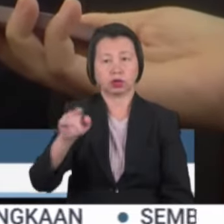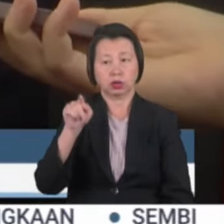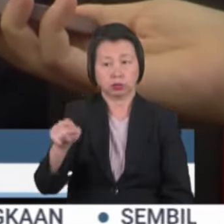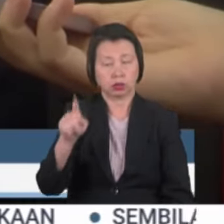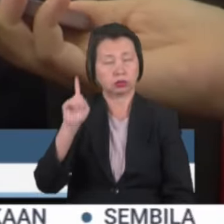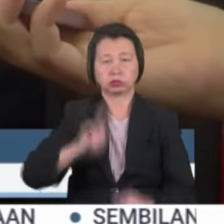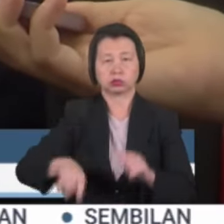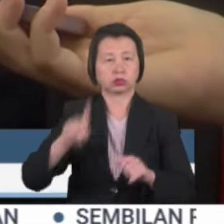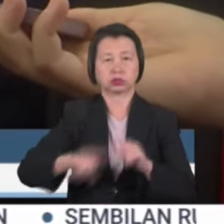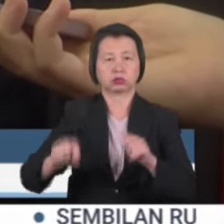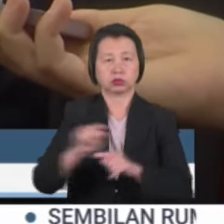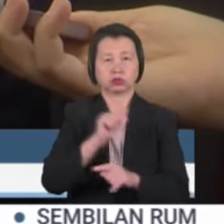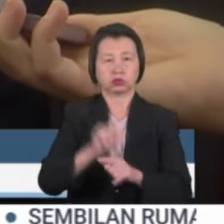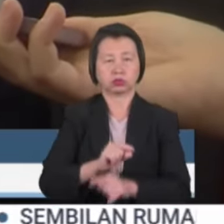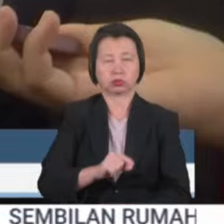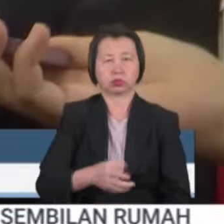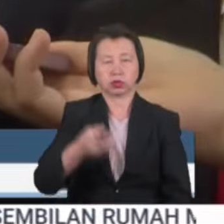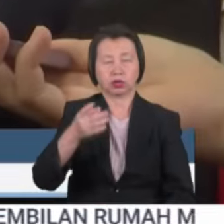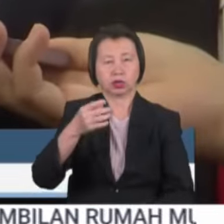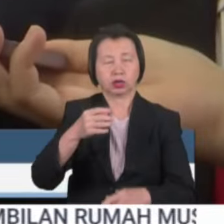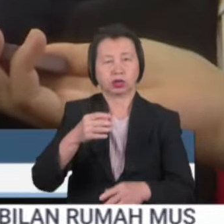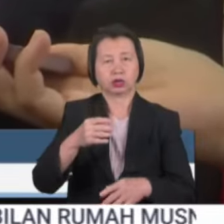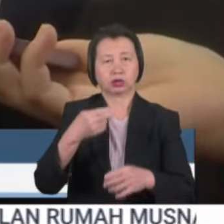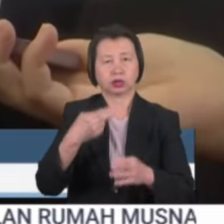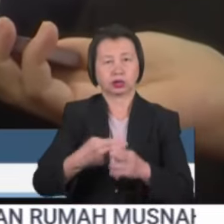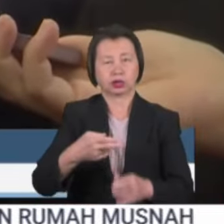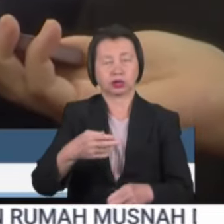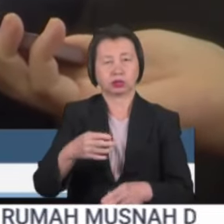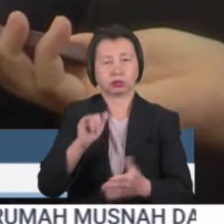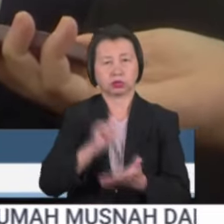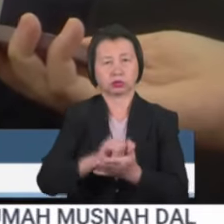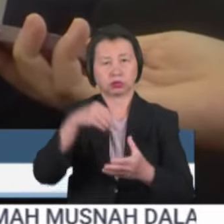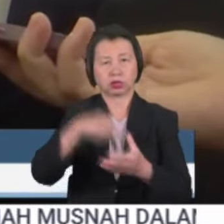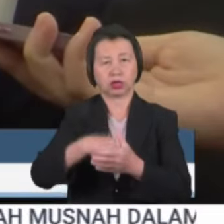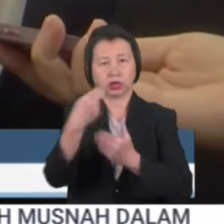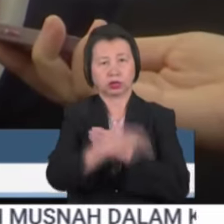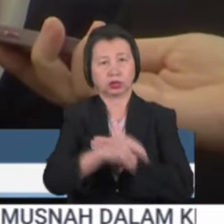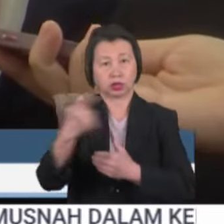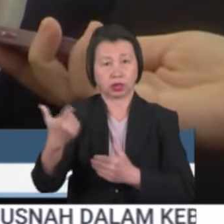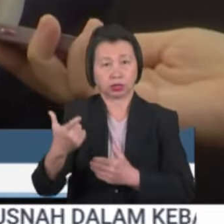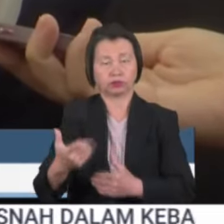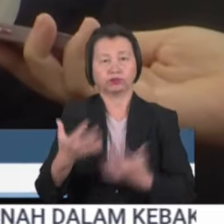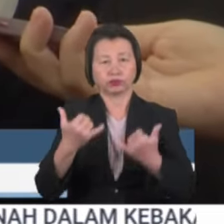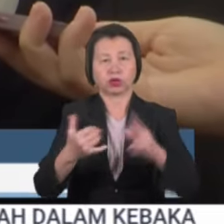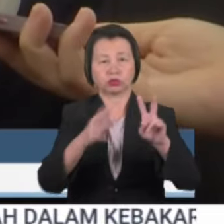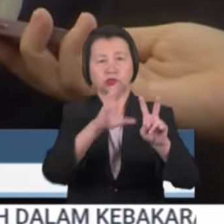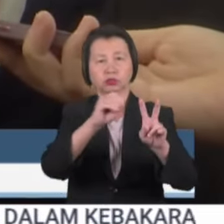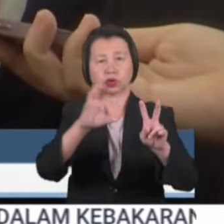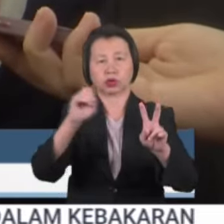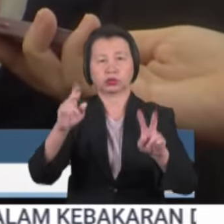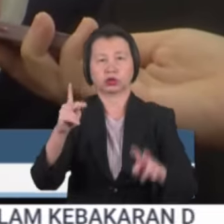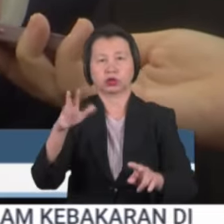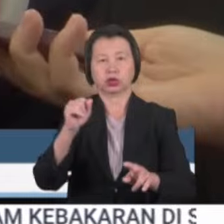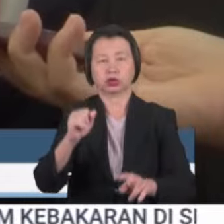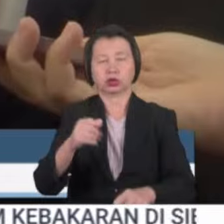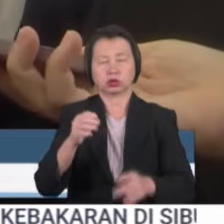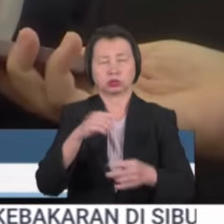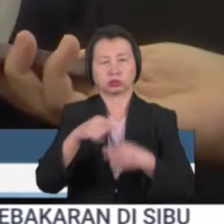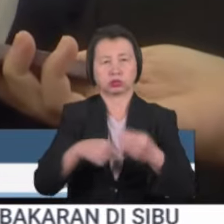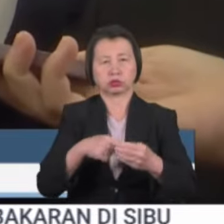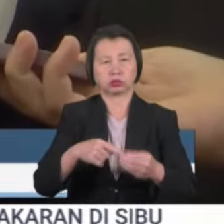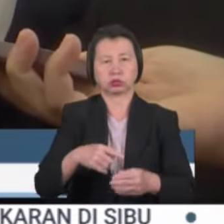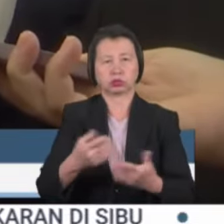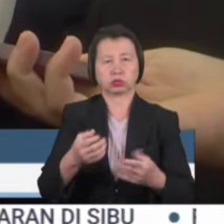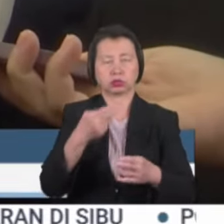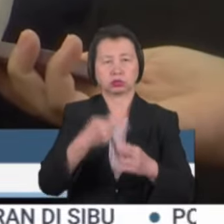boleh menggunakan gelaran itu di dalam negara ini. Katanya setakat ini kira-kira 200 kes penipuan berkaitan pingat kebesaran